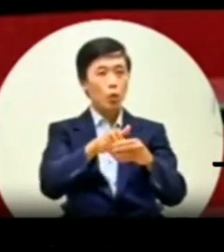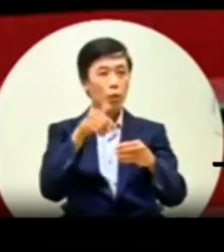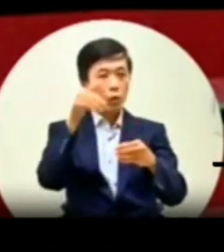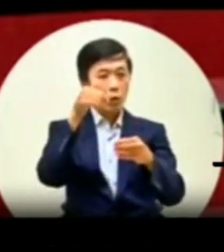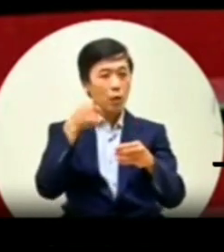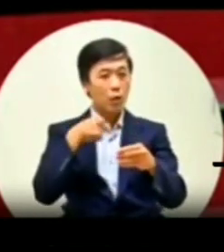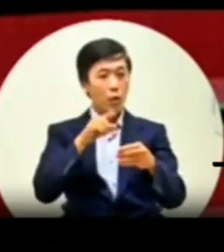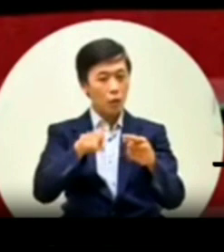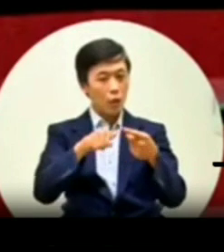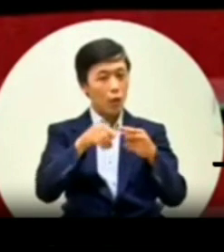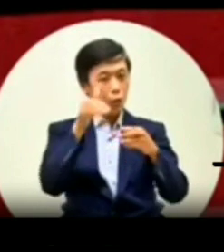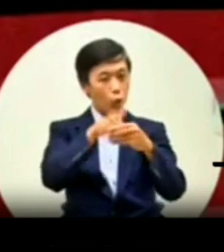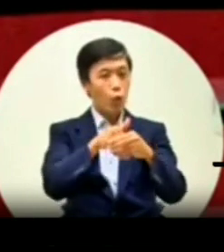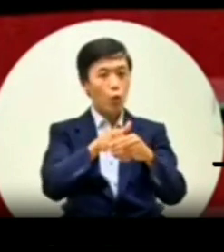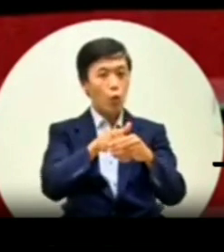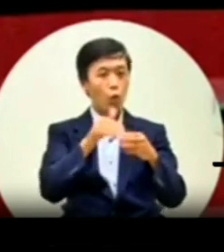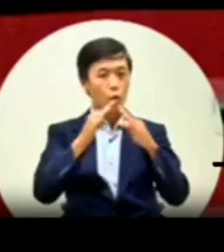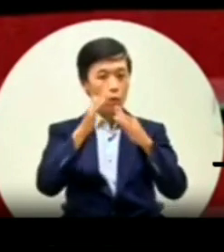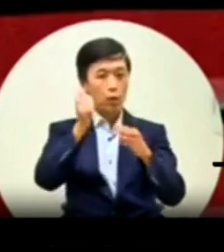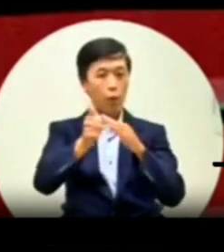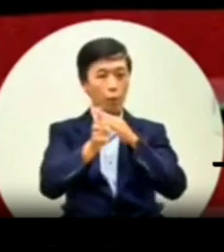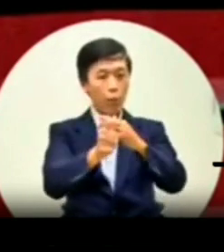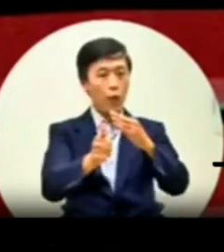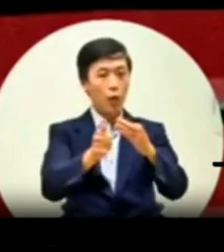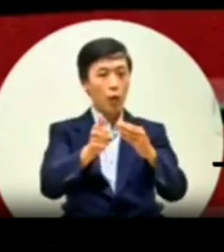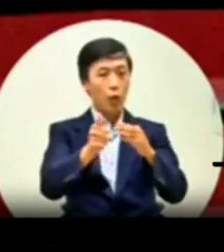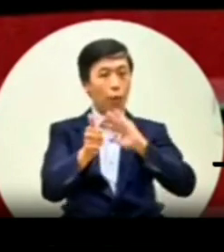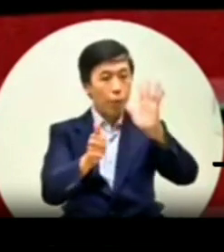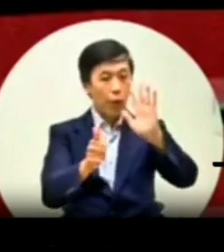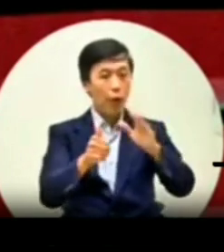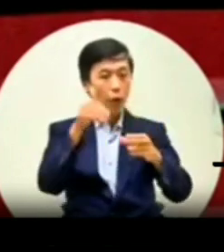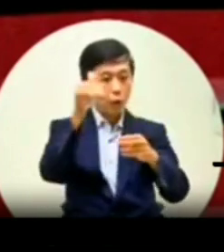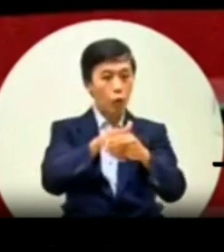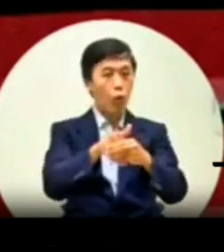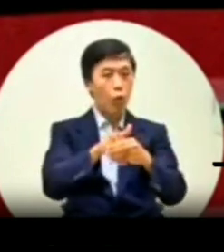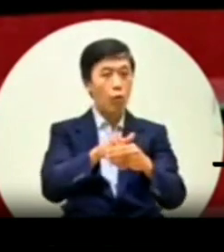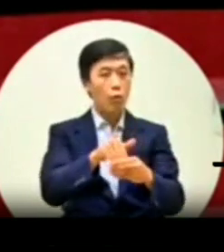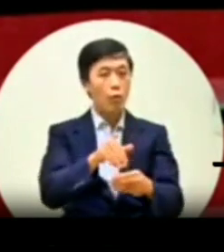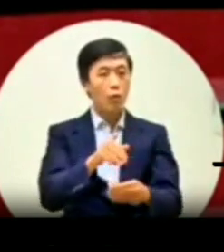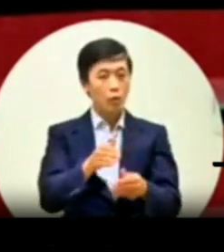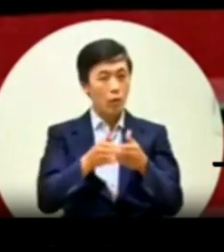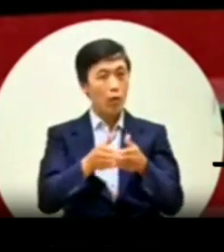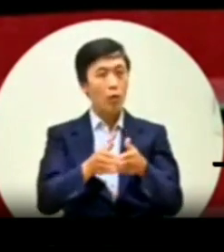呀，是不是？那